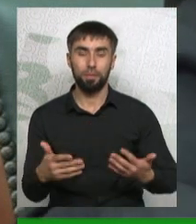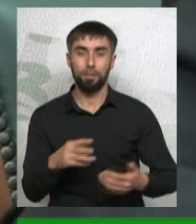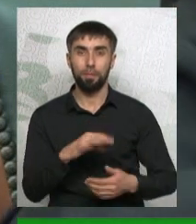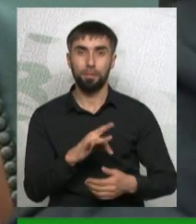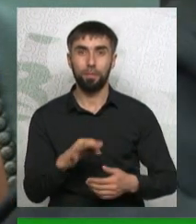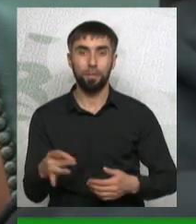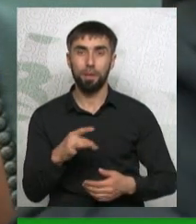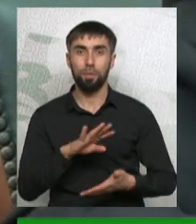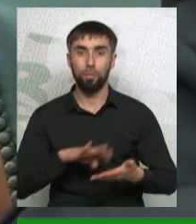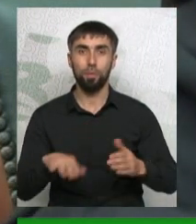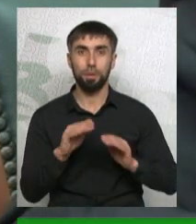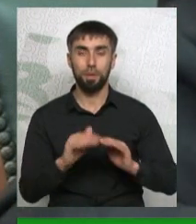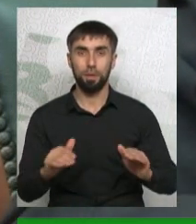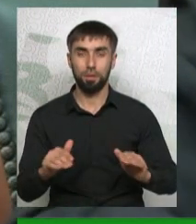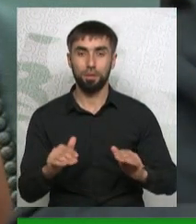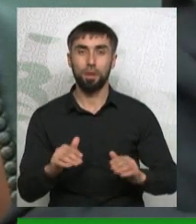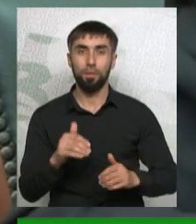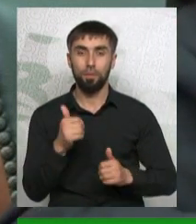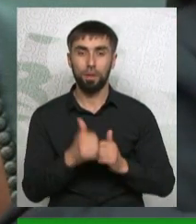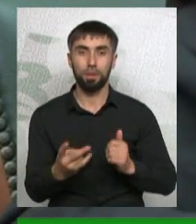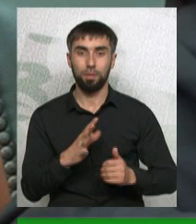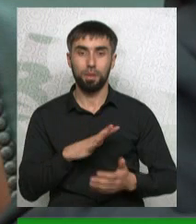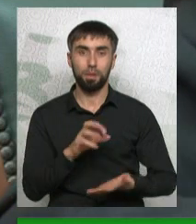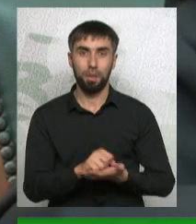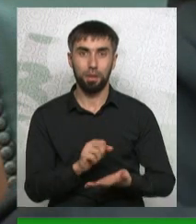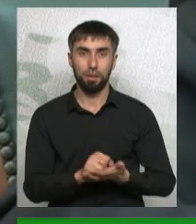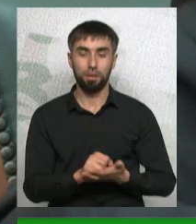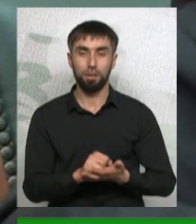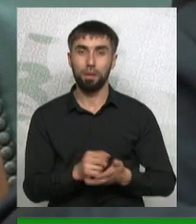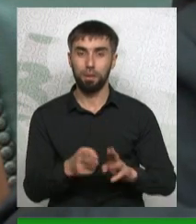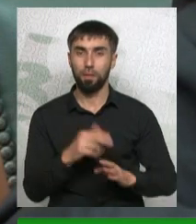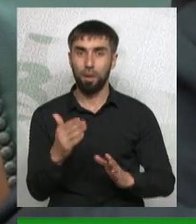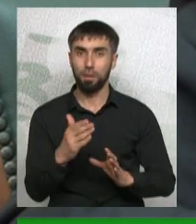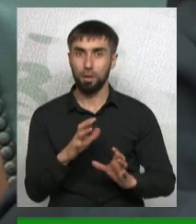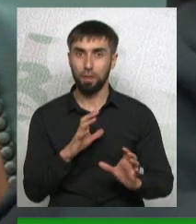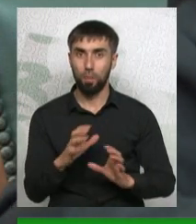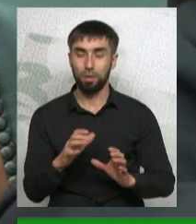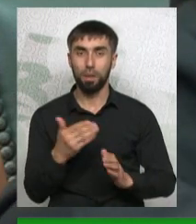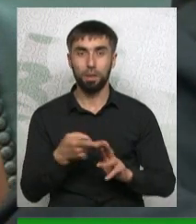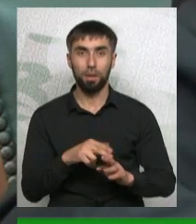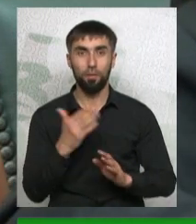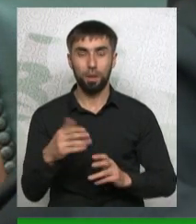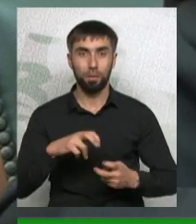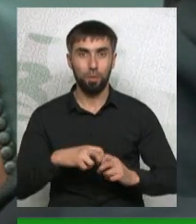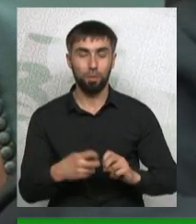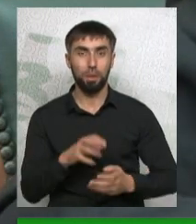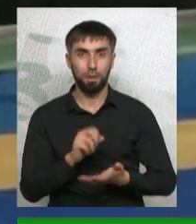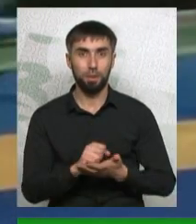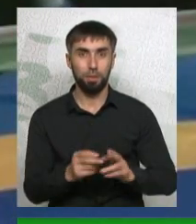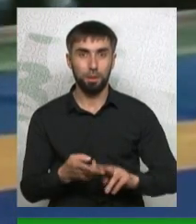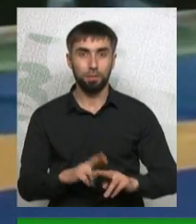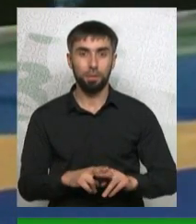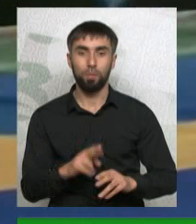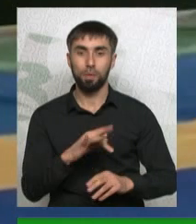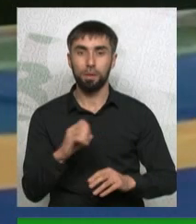микрорайон. Пусть дети постоянно должны заняты быть. И это ваша забота. Это ваша забота. Занимайтесь этим.